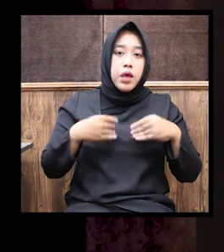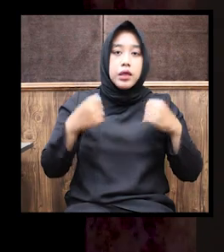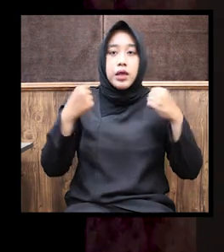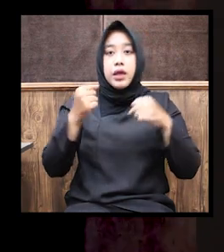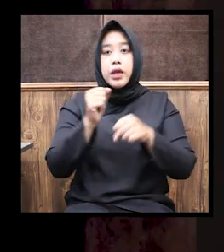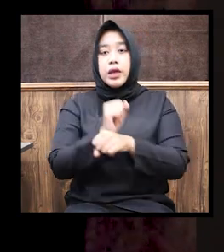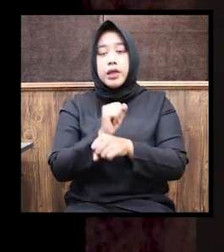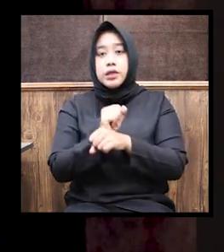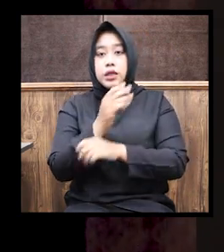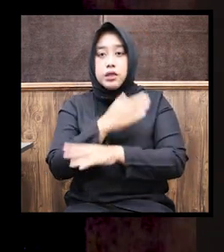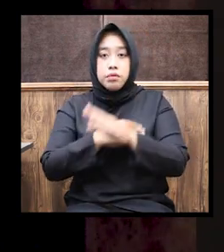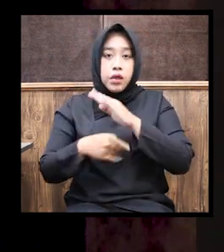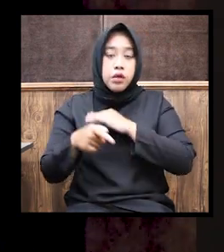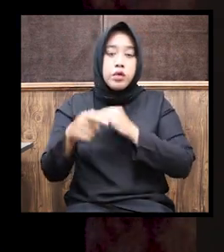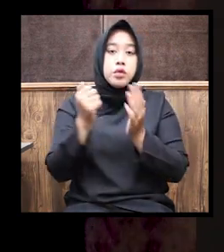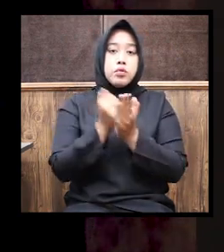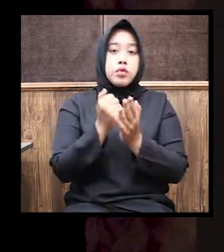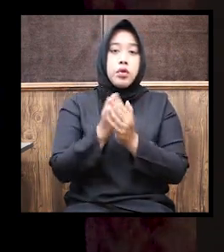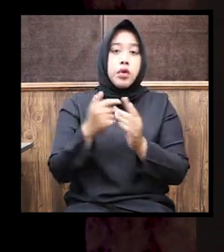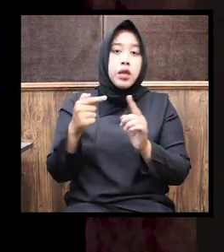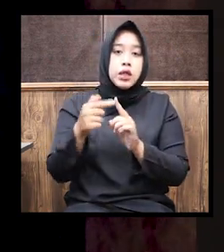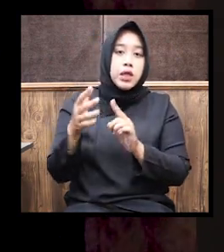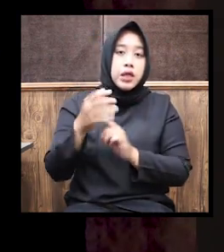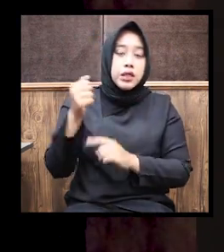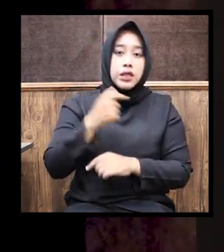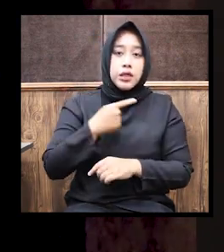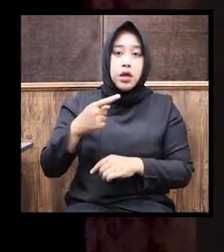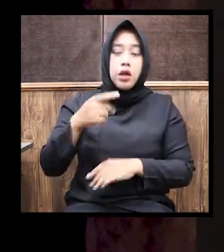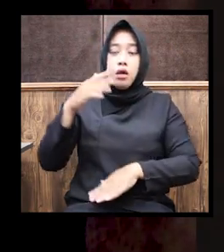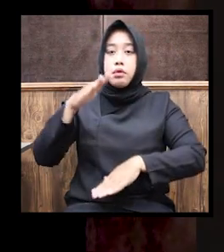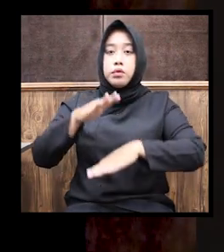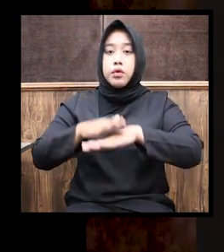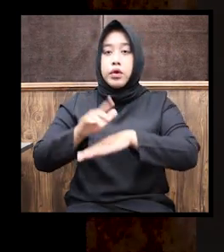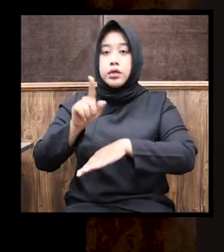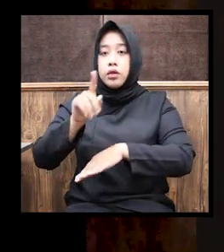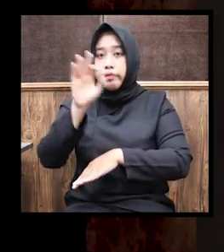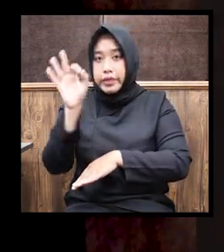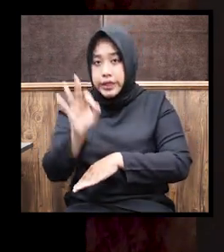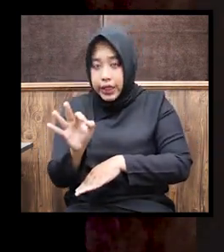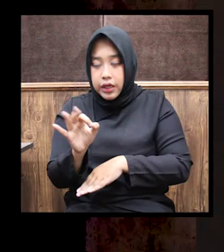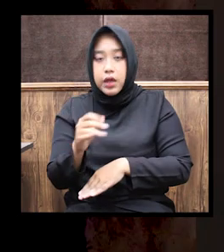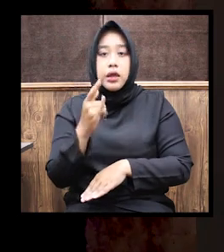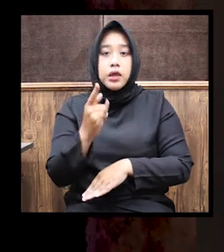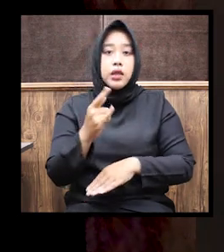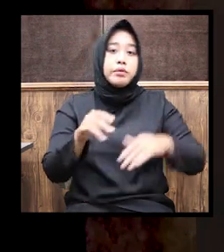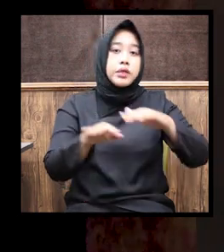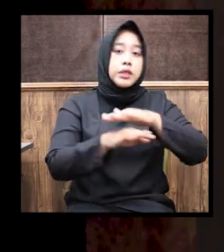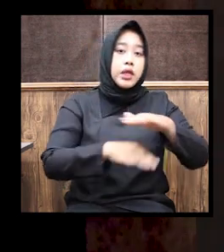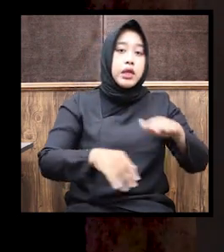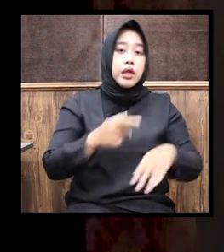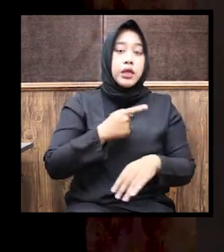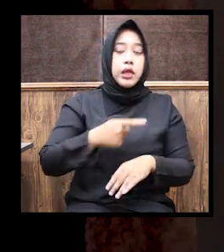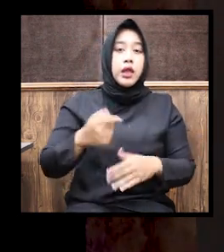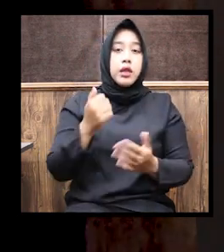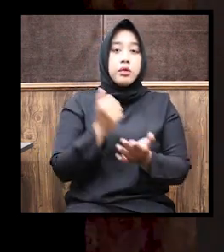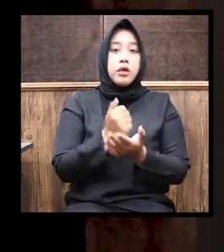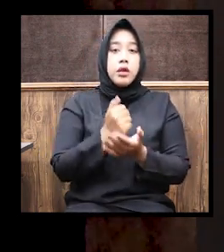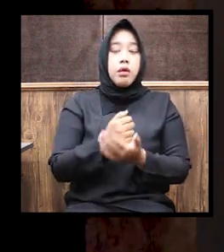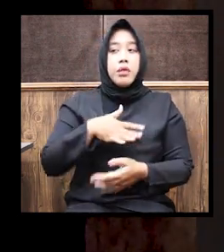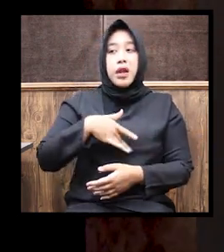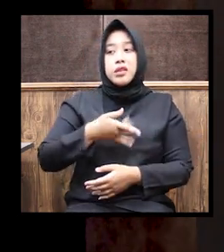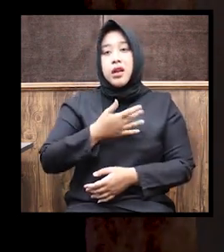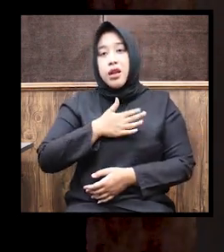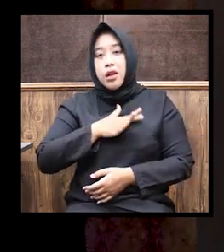itu yang menjadi target kita kalau kita pemenuhan 1% Dan itu menjadi standar kita terus itu akan menjadi kayak ketakutan